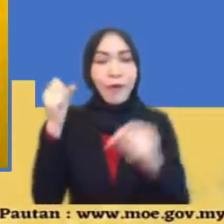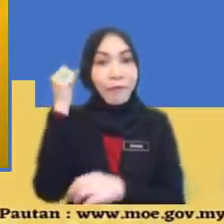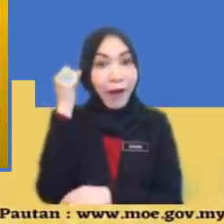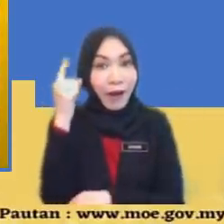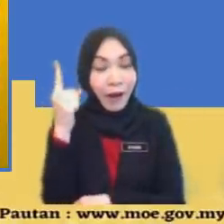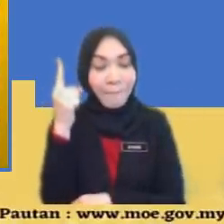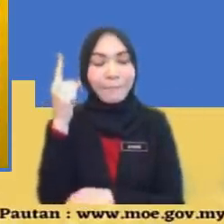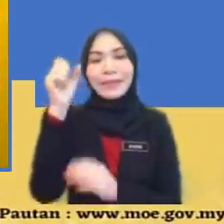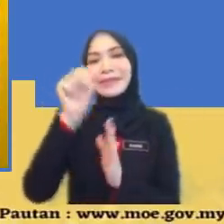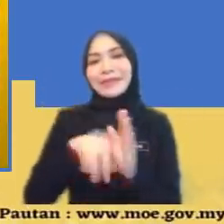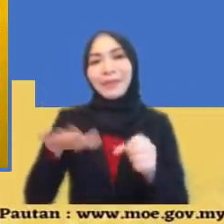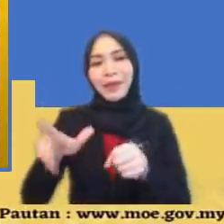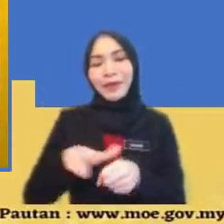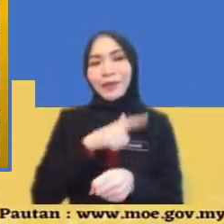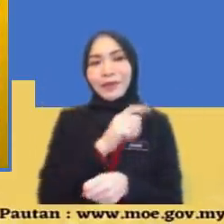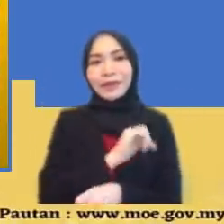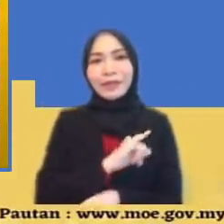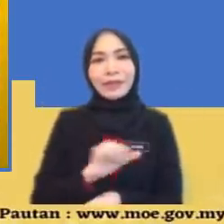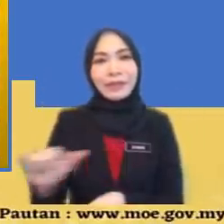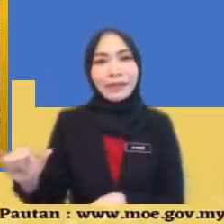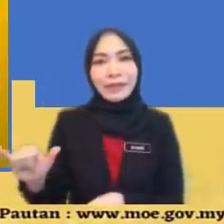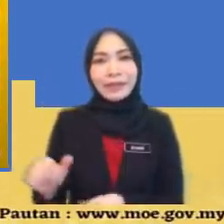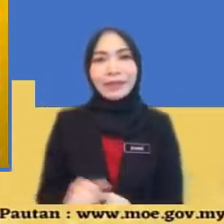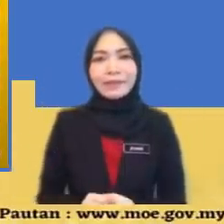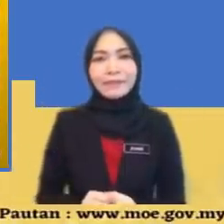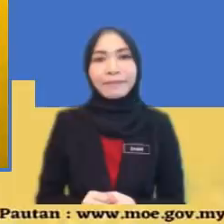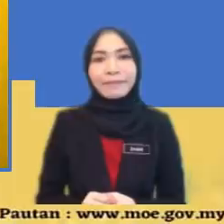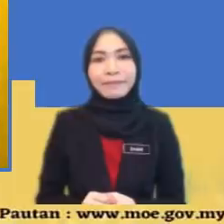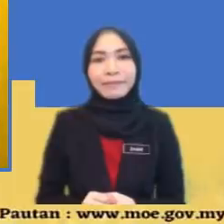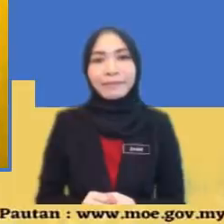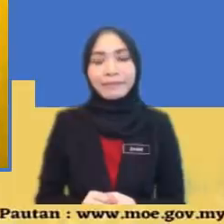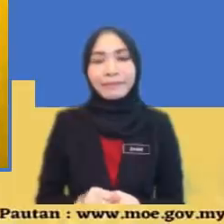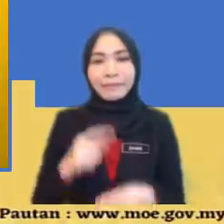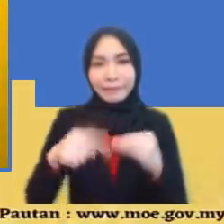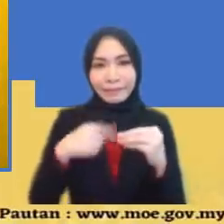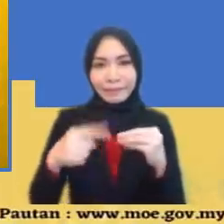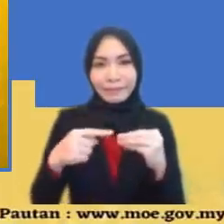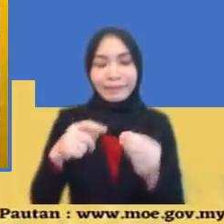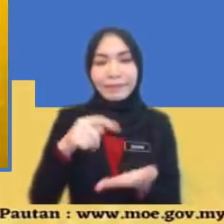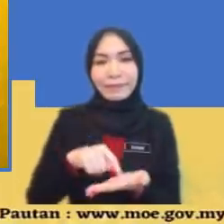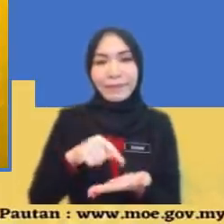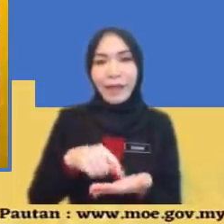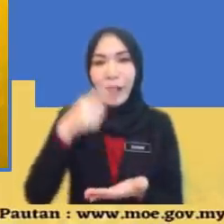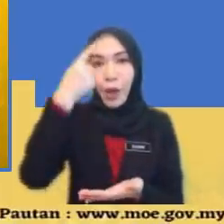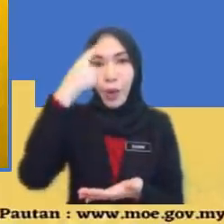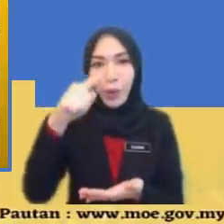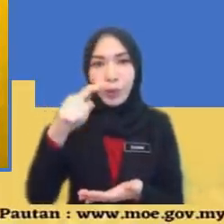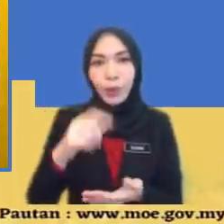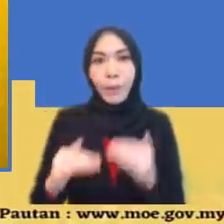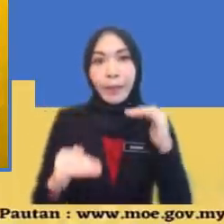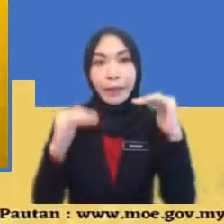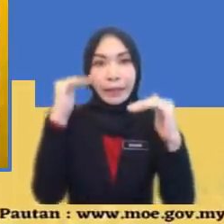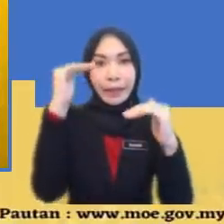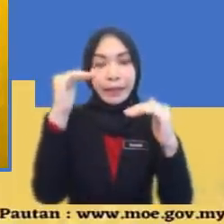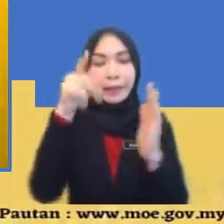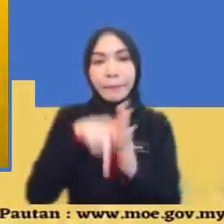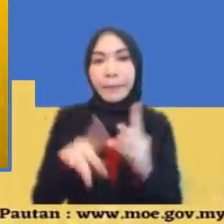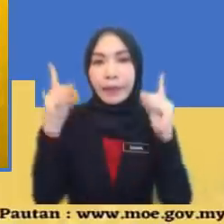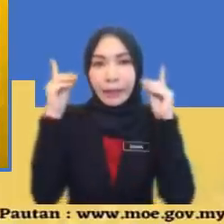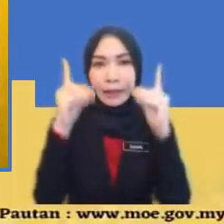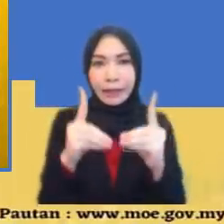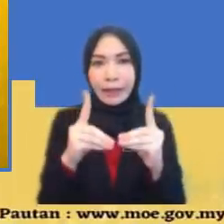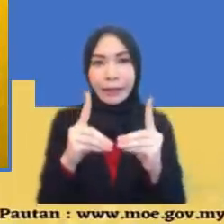dirangkai dan dibangunkan ini sebagai pemangkin dalam meningkatkan pendidikan berkualiti bagi setiap